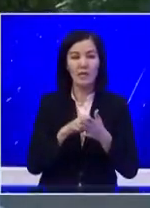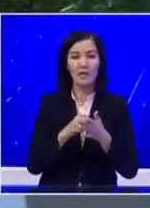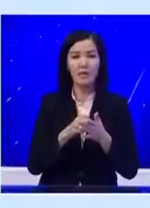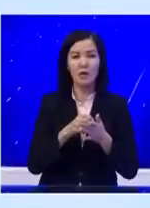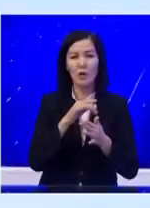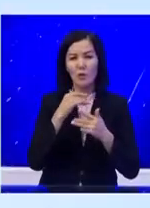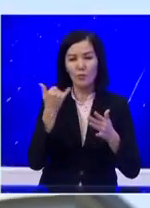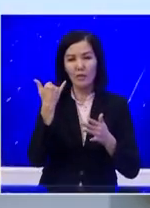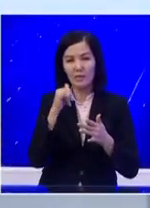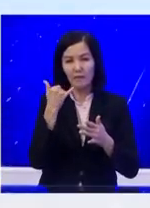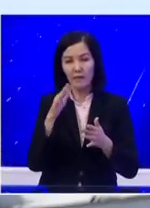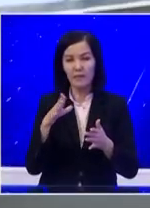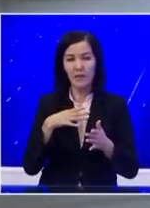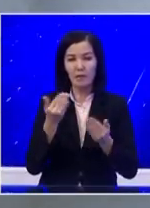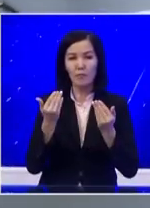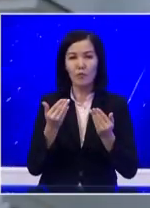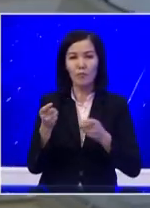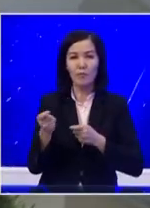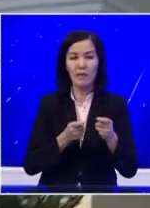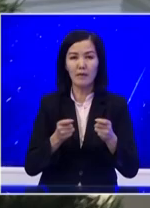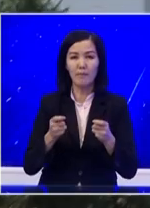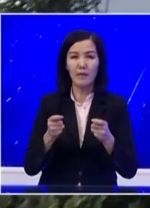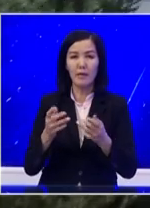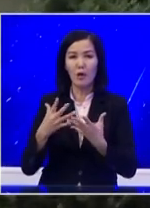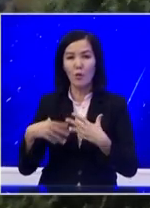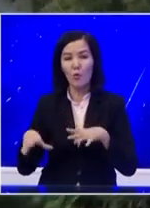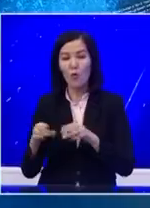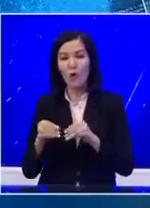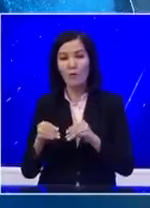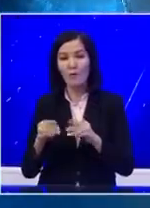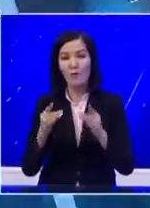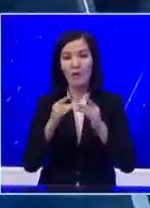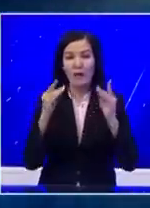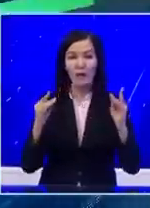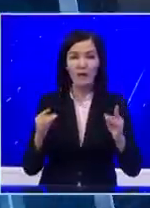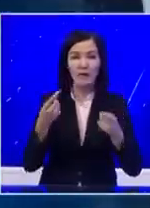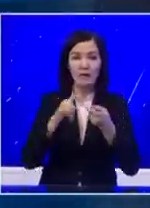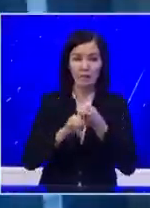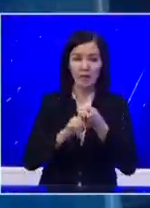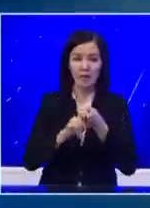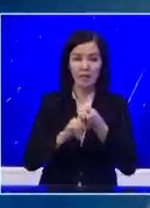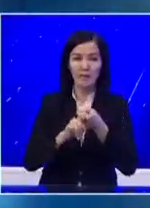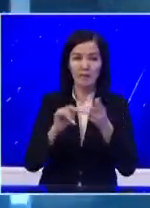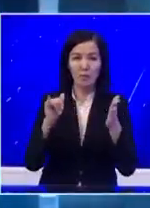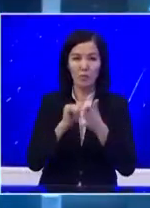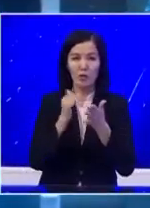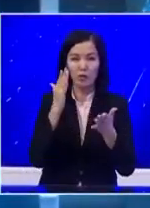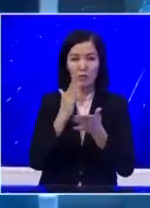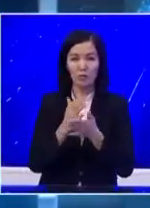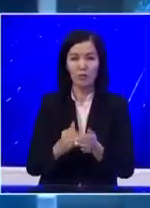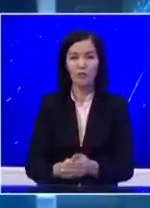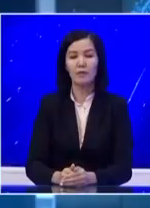келіп түседі. Ол бүгінде билік пен бұқара арасына алтын көпір орнатып жүр. Елдана Серікбайқызы, Еламан Райымбек, Қайрат Қастырған,